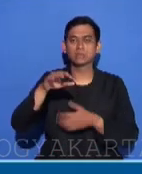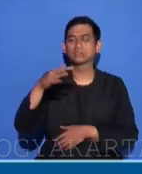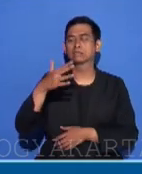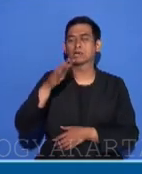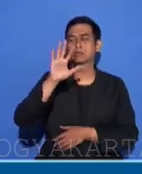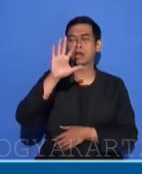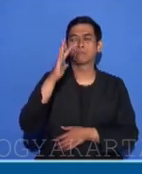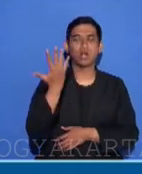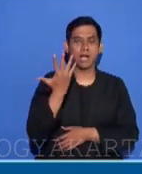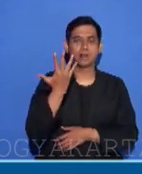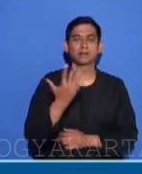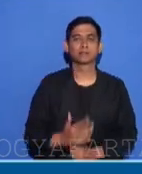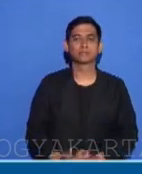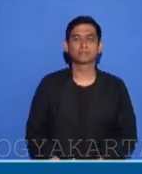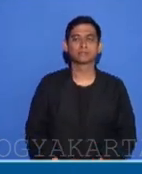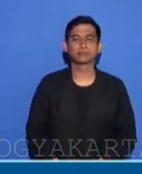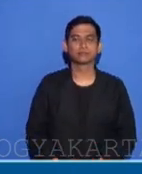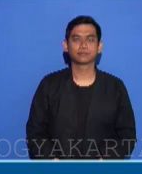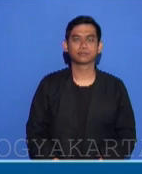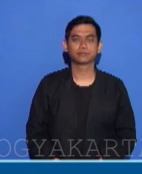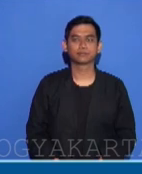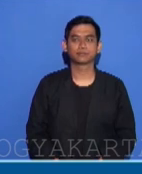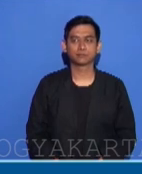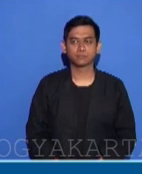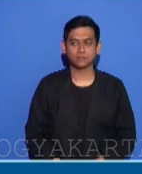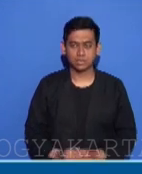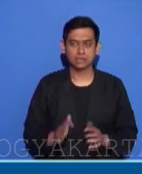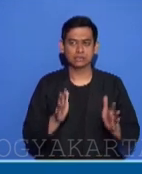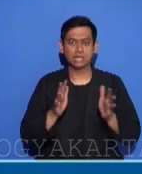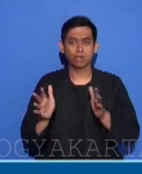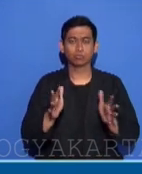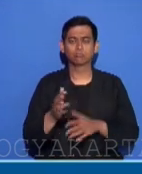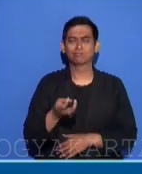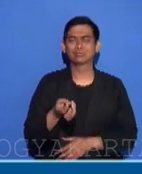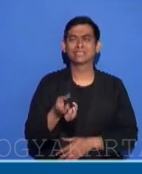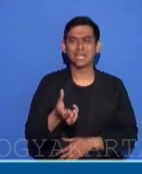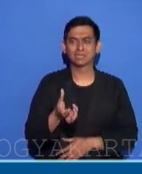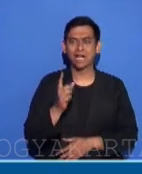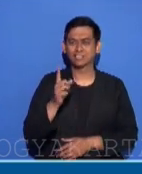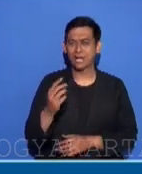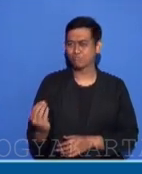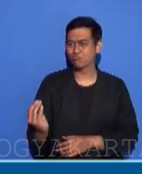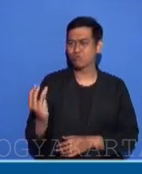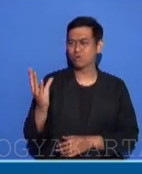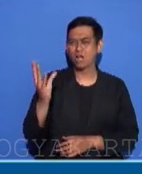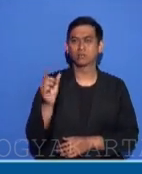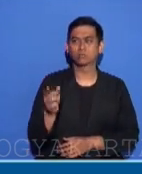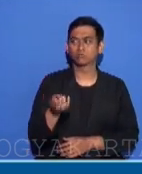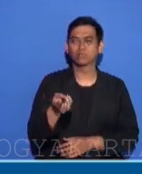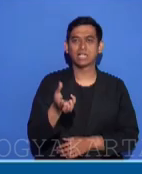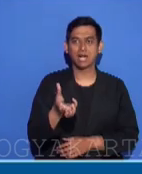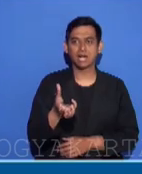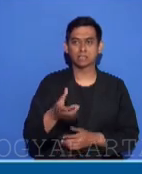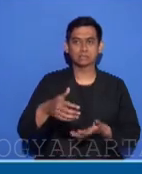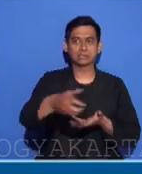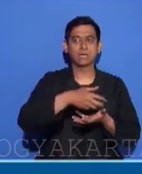dipunanem motenaken pangriatan ingkang mirunggan jalaran Wit Menik gampil tuwuh sampunipun dipun panen woh rosela Menik